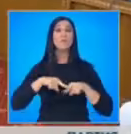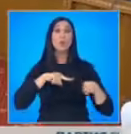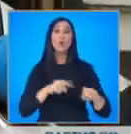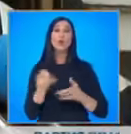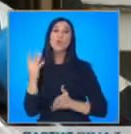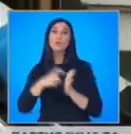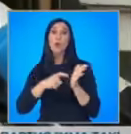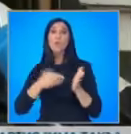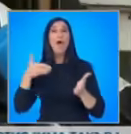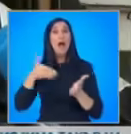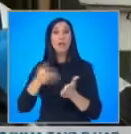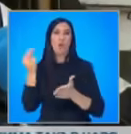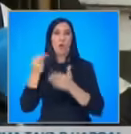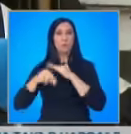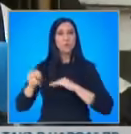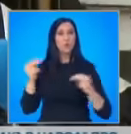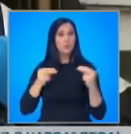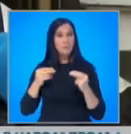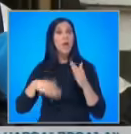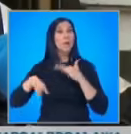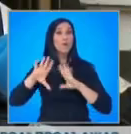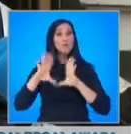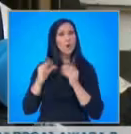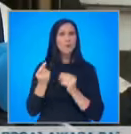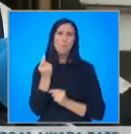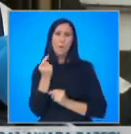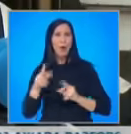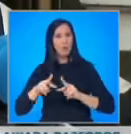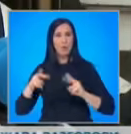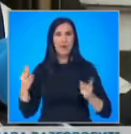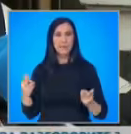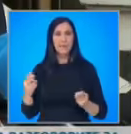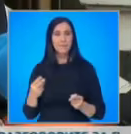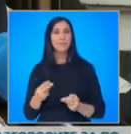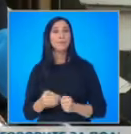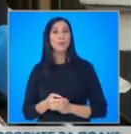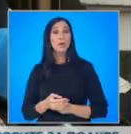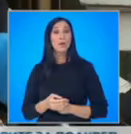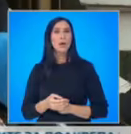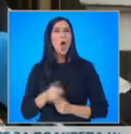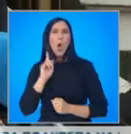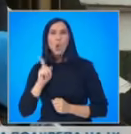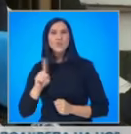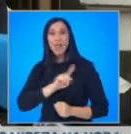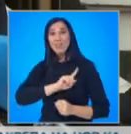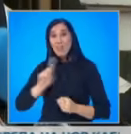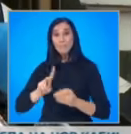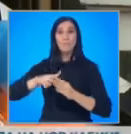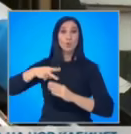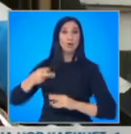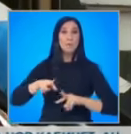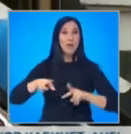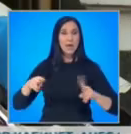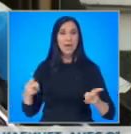антикорупционната комисия. Повече общи и по-малко различия. Макар че... Кои са ви непреодолимите